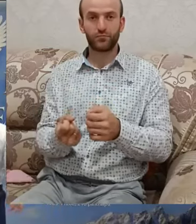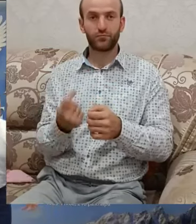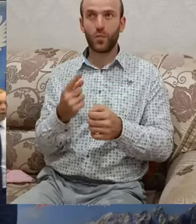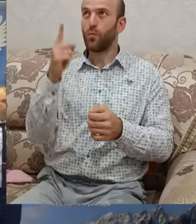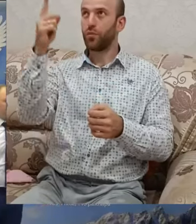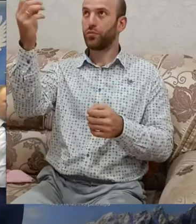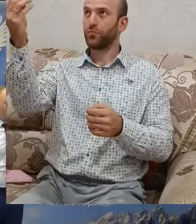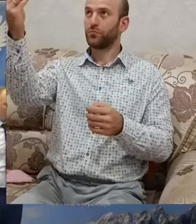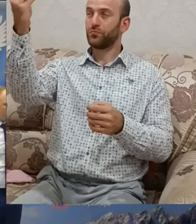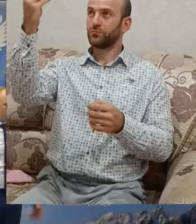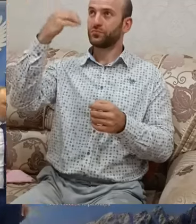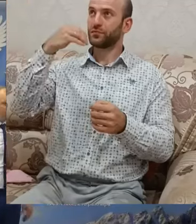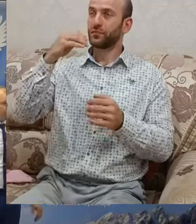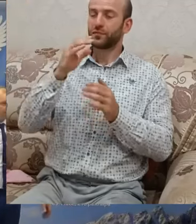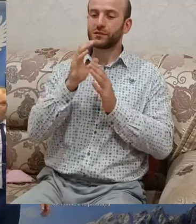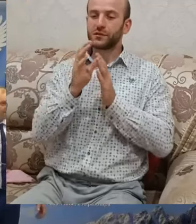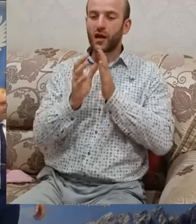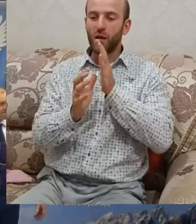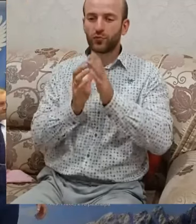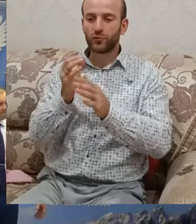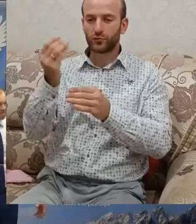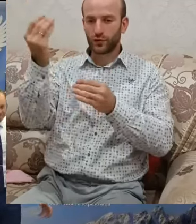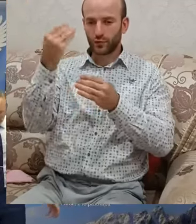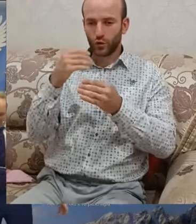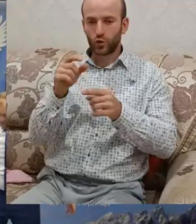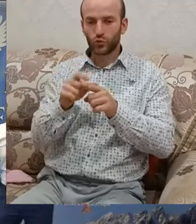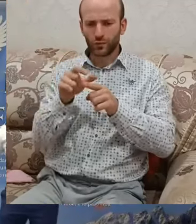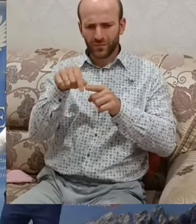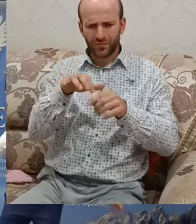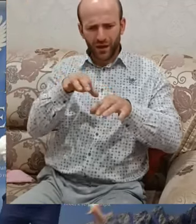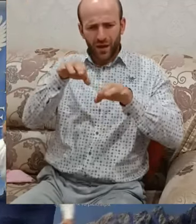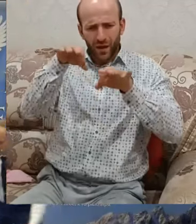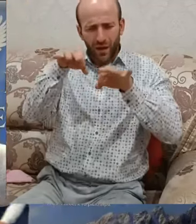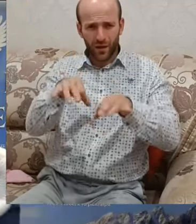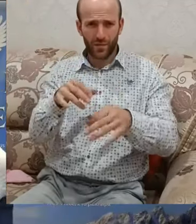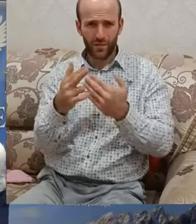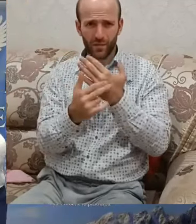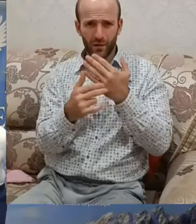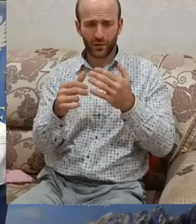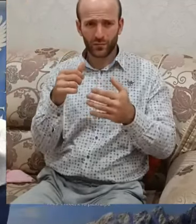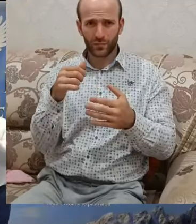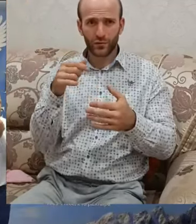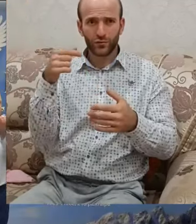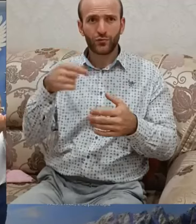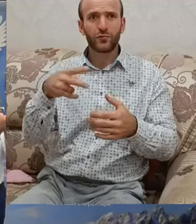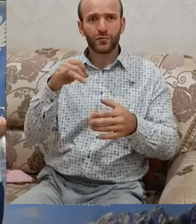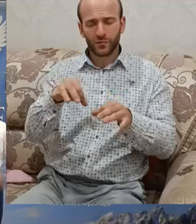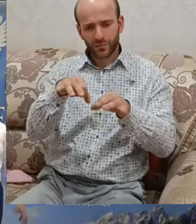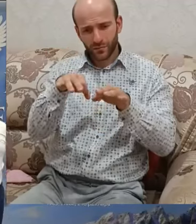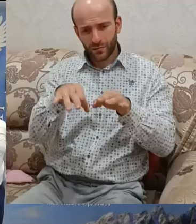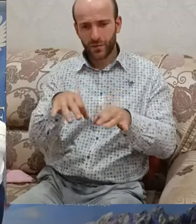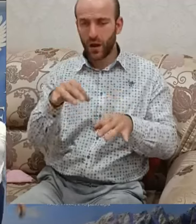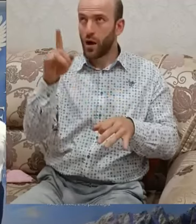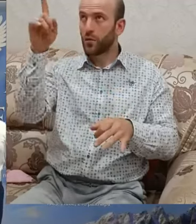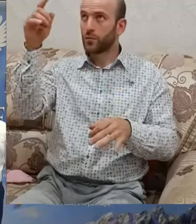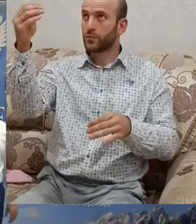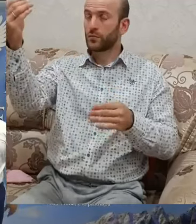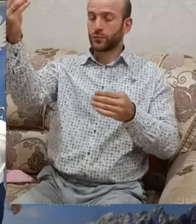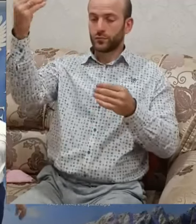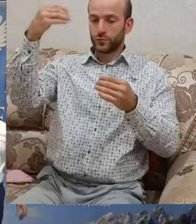из гулеюси жоди. Он берет слово, которое лежало годами. Ир и отгаивина шое валандоя. И